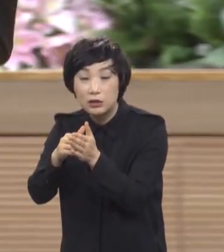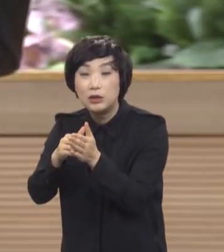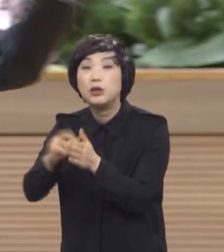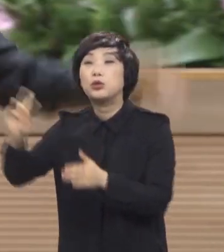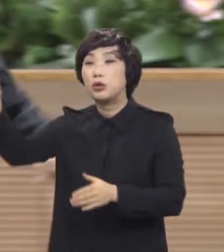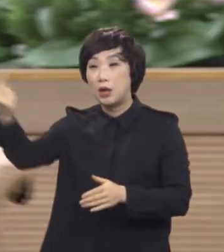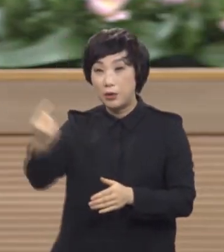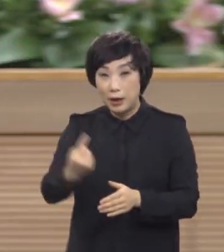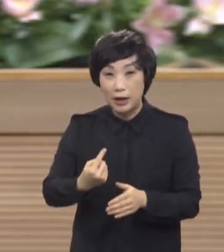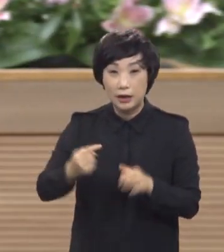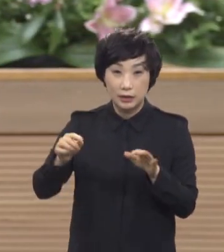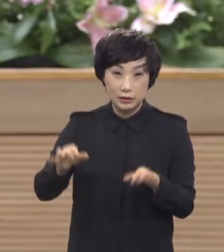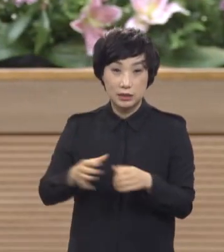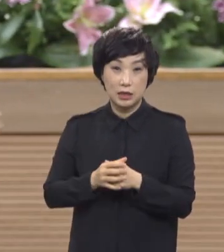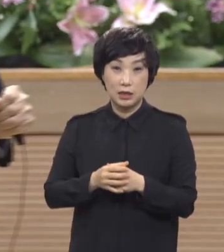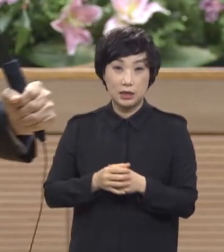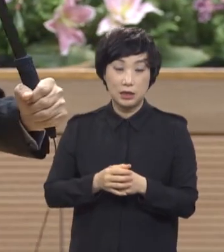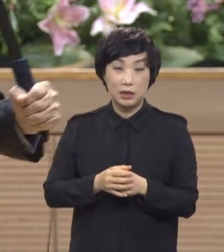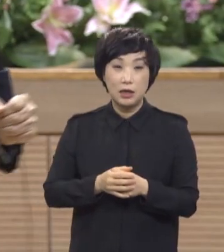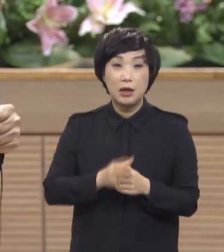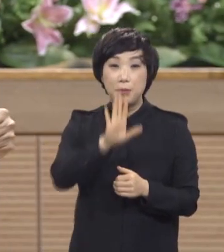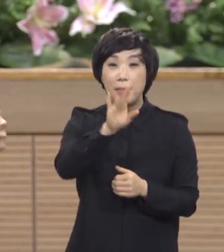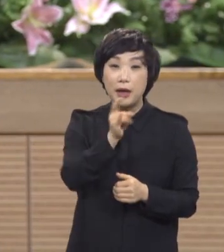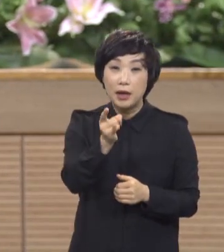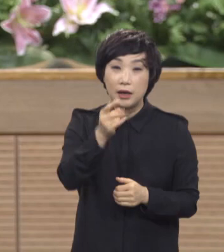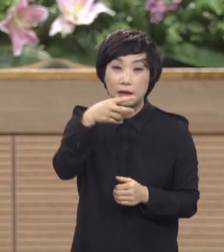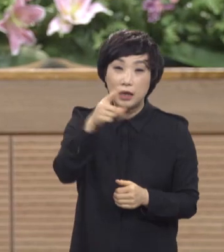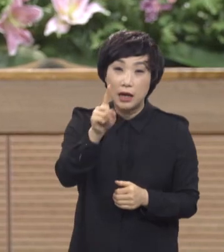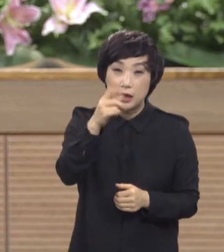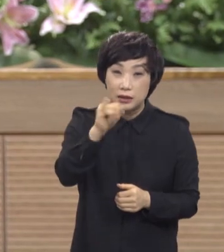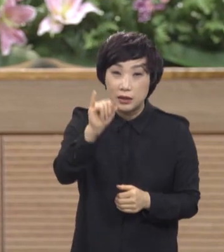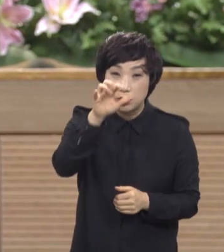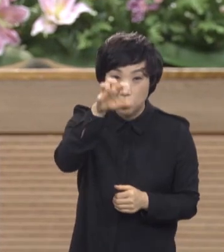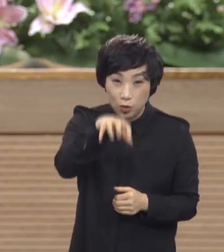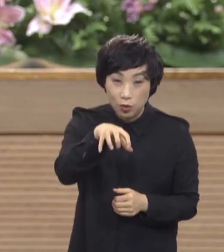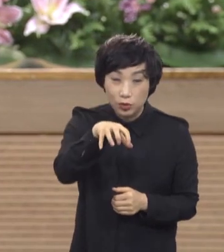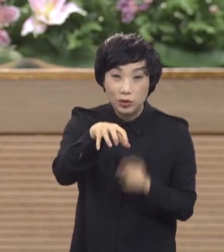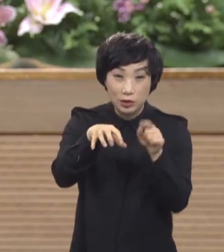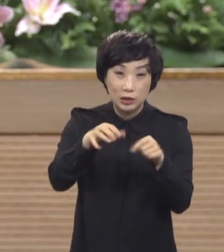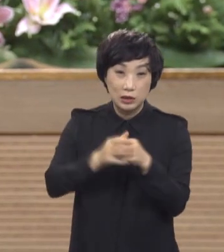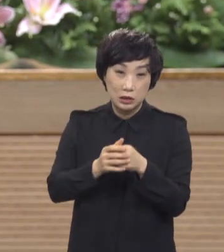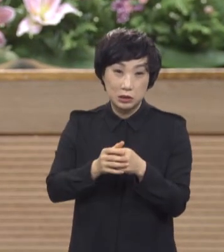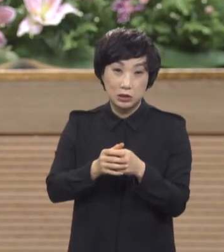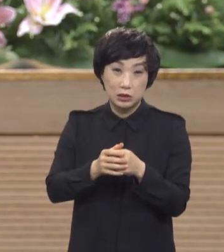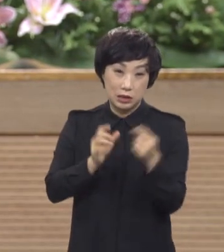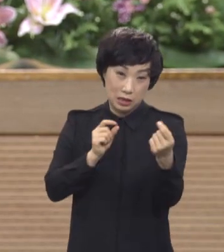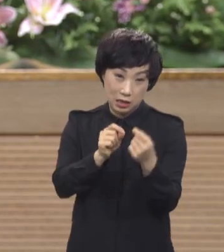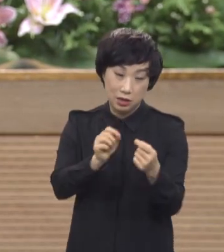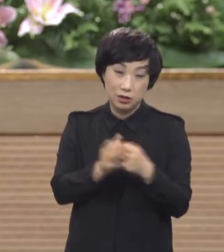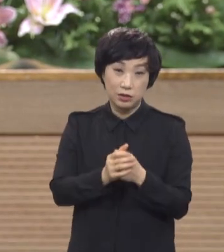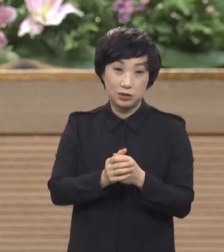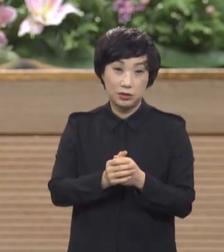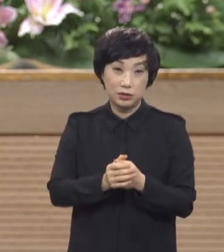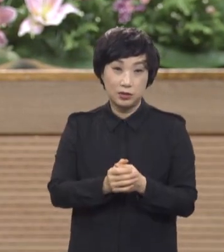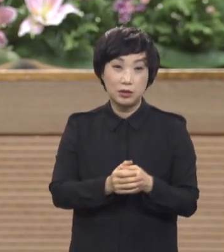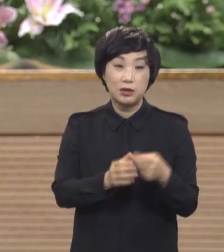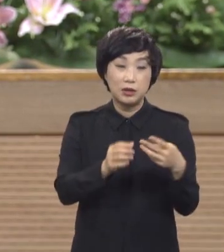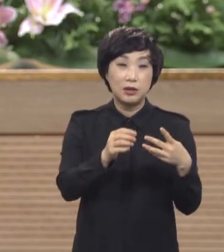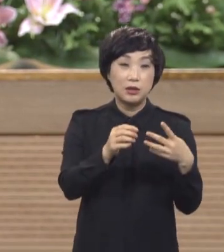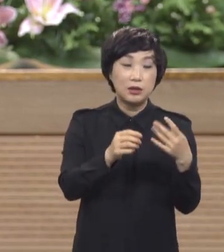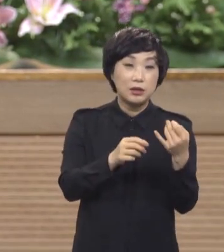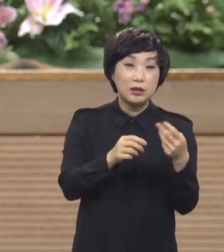돌아와 보니 배단이 입구에 왔어요 나사로의 동네 배단이 입구 마르다가 막